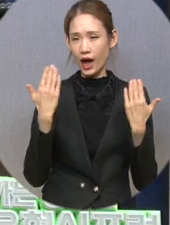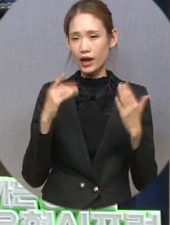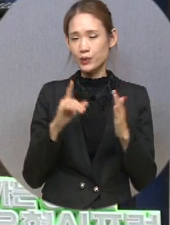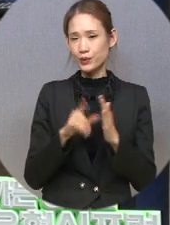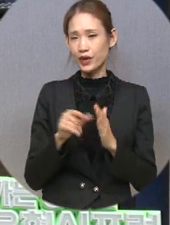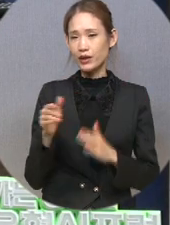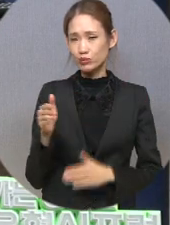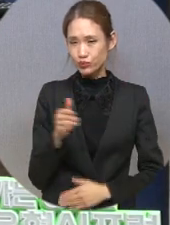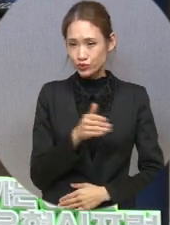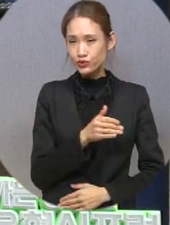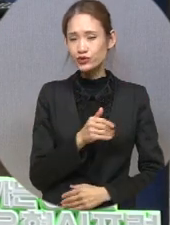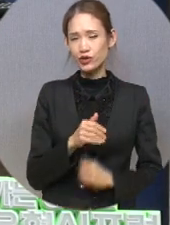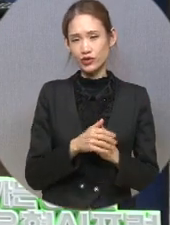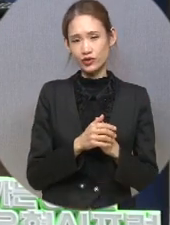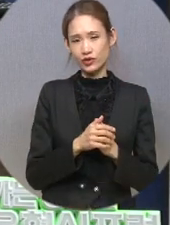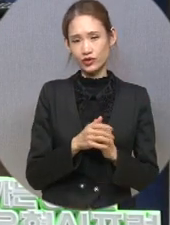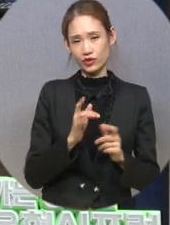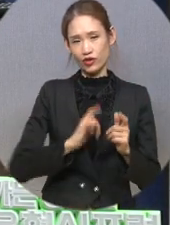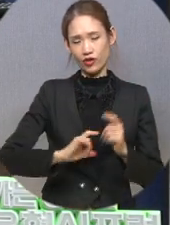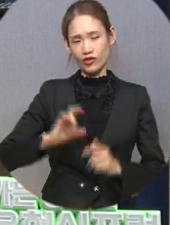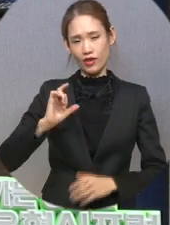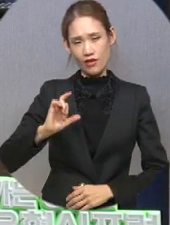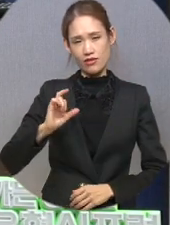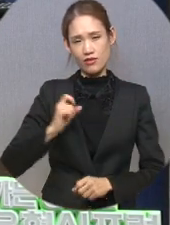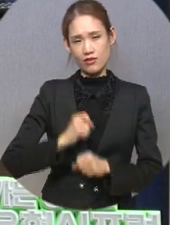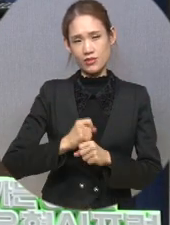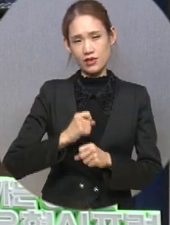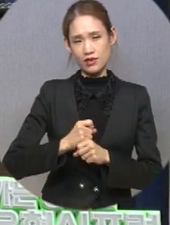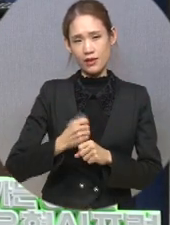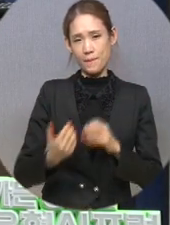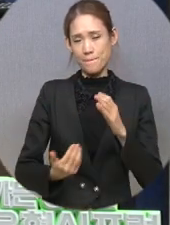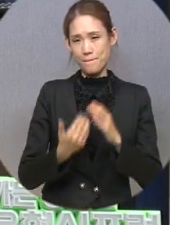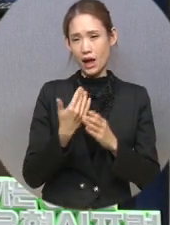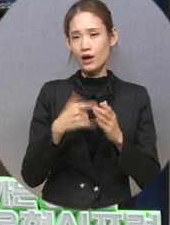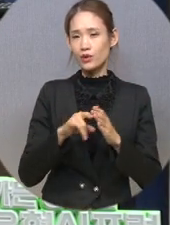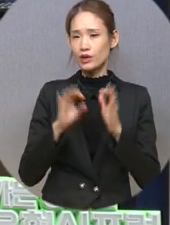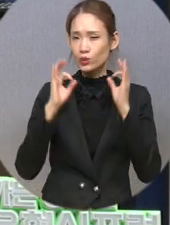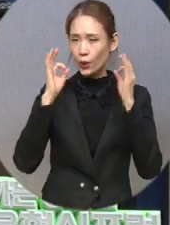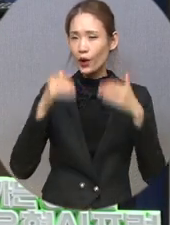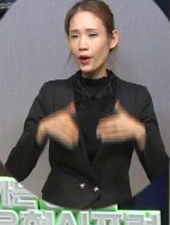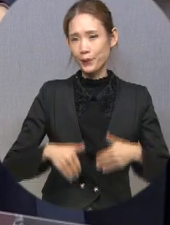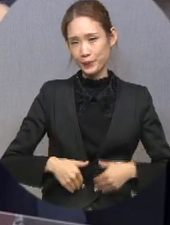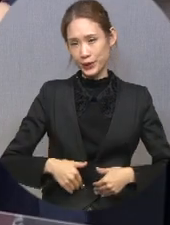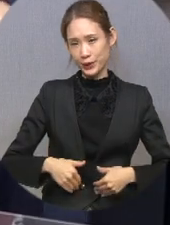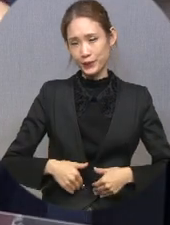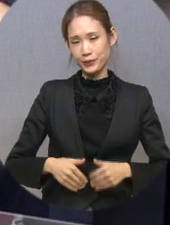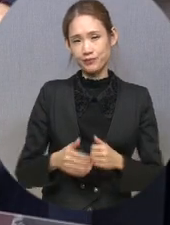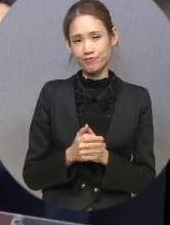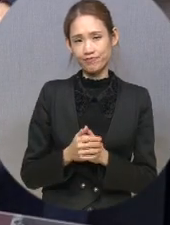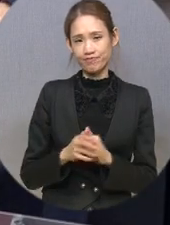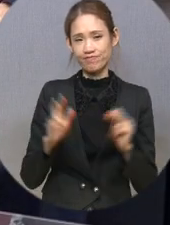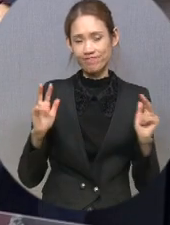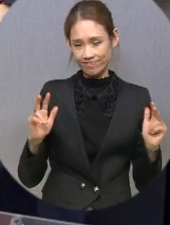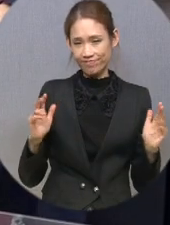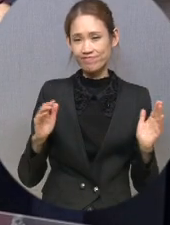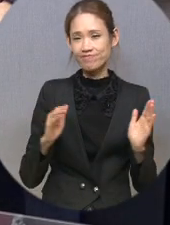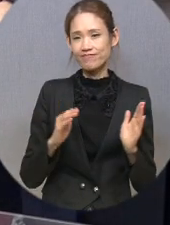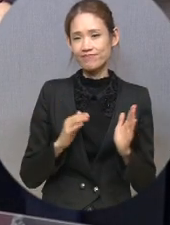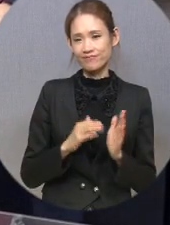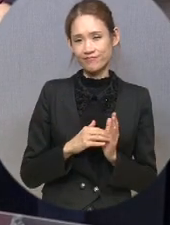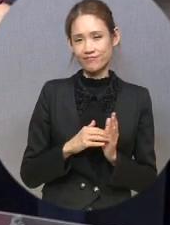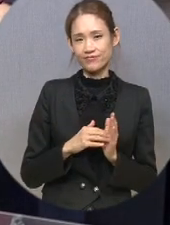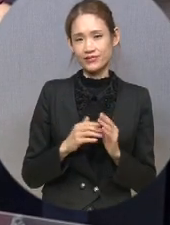맞는 그 교육 과정을 탄탄하게 이수시키려고 하는 노력이 좀 더 필요하다는 생각을 하게 됩니다. 예, 이제까지 굉장히